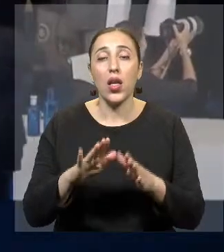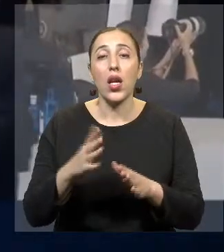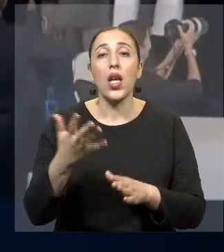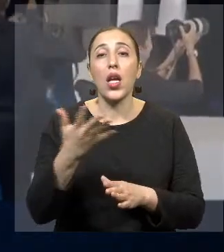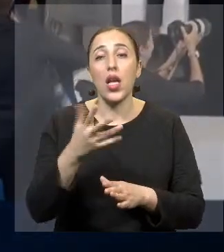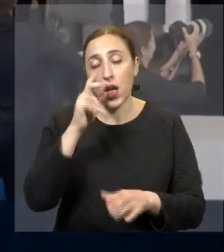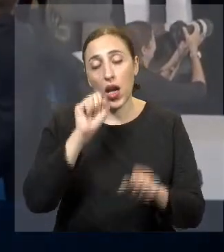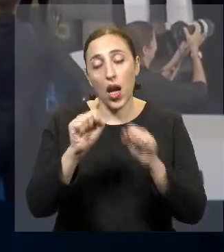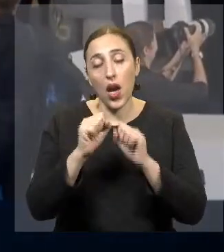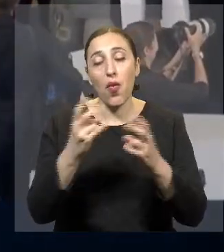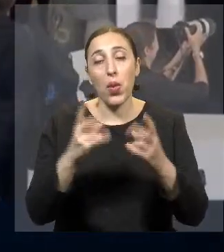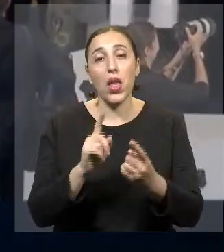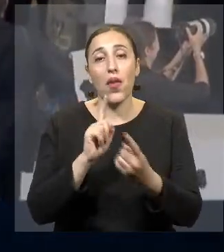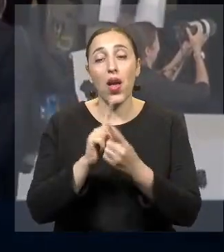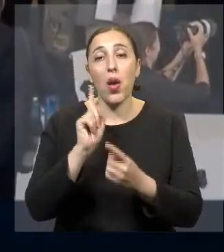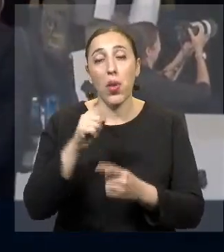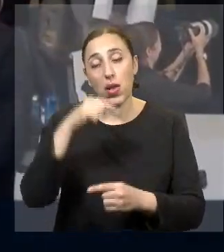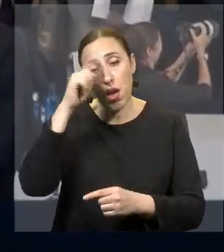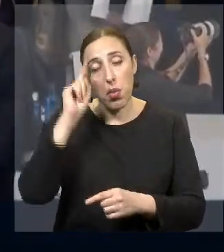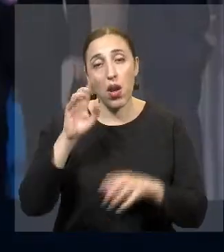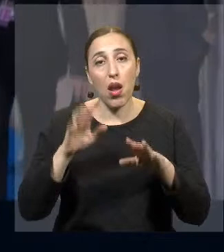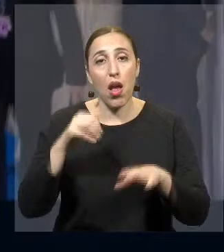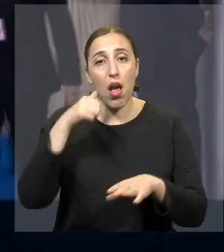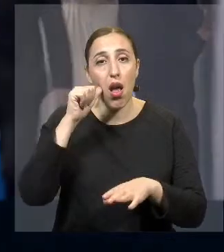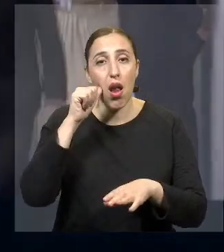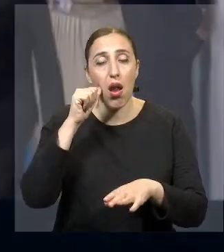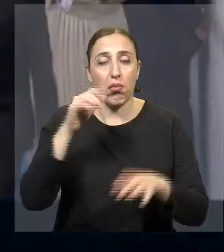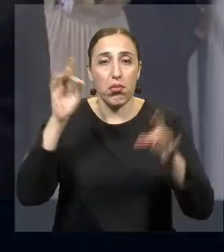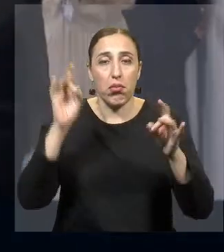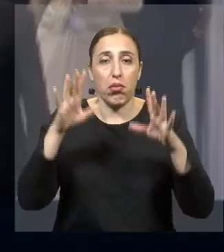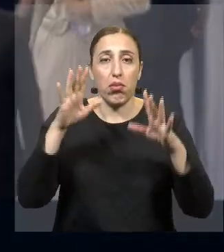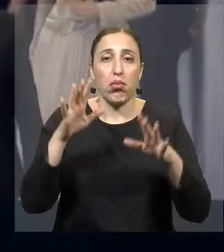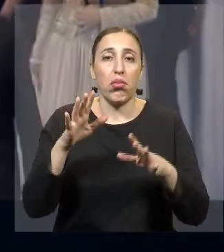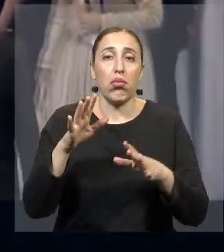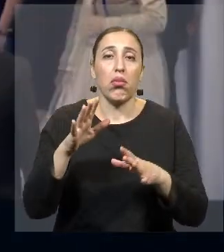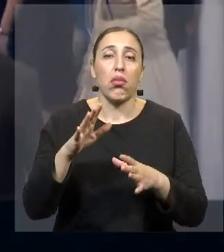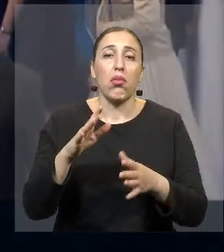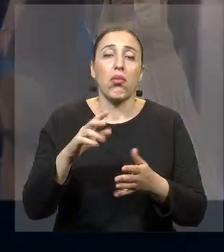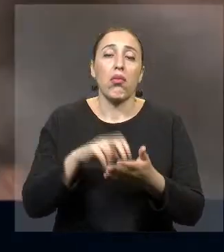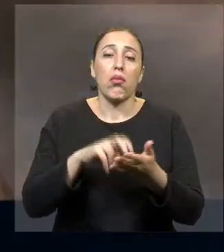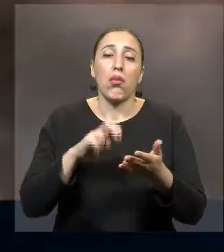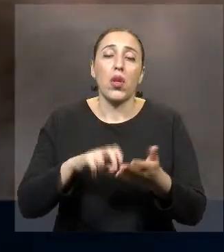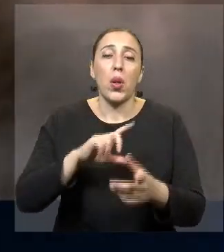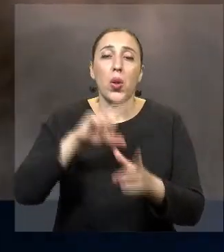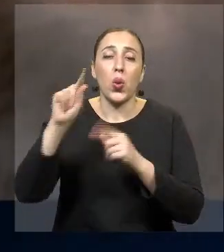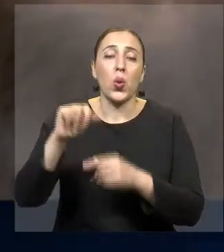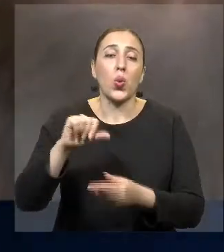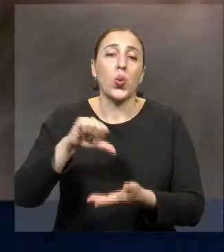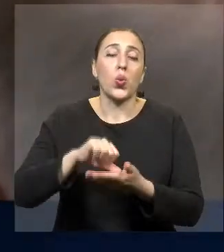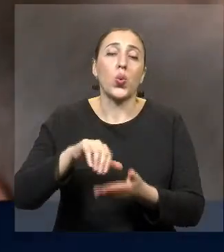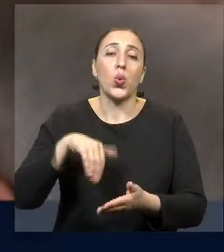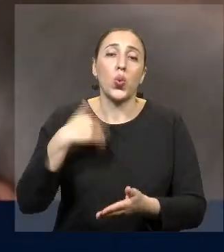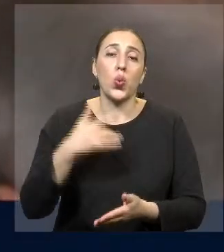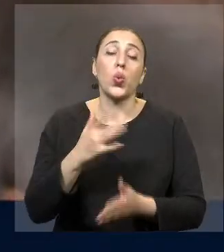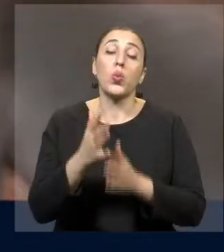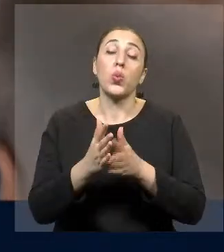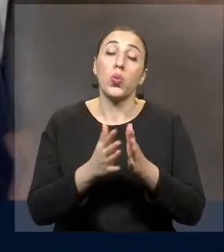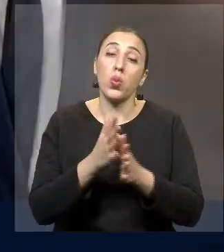հնկակոմ հանդիպումը, սակայն ադրվեջանի նախագա երեկ անակ ընկալ հրաժալվեց մեկների սպանյա, պնդելով թե պարիզը